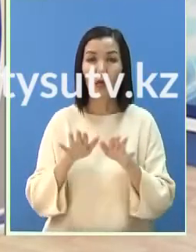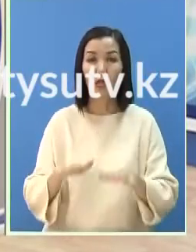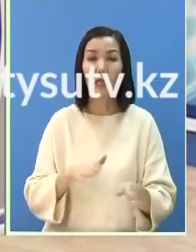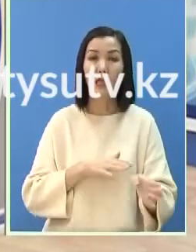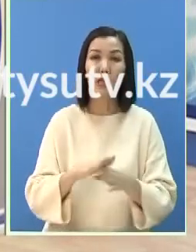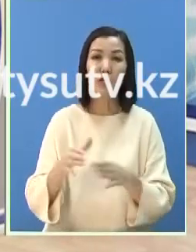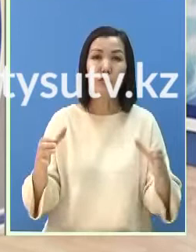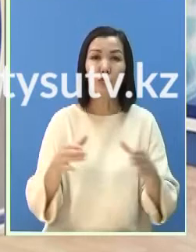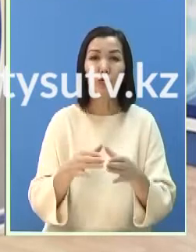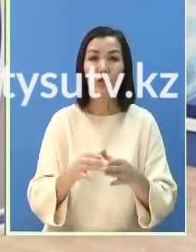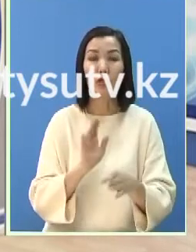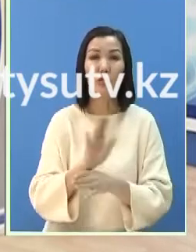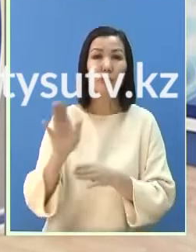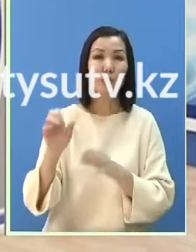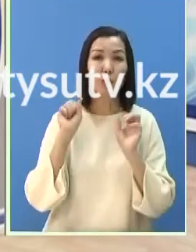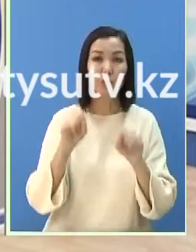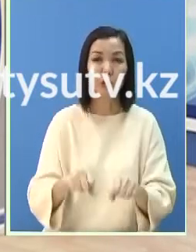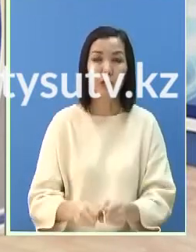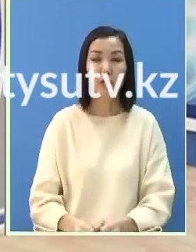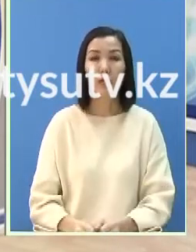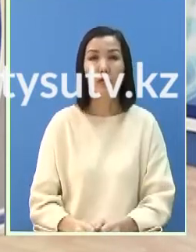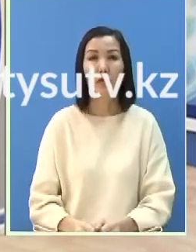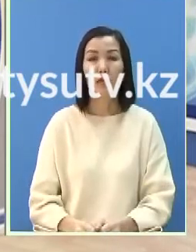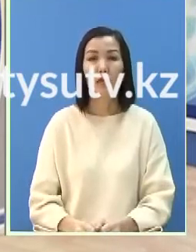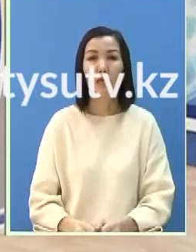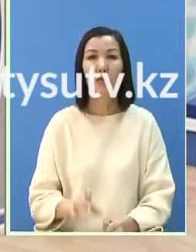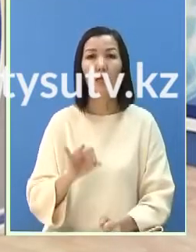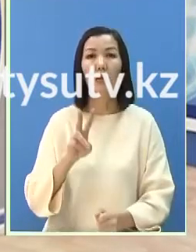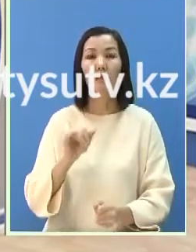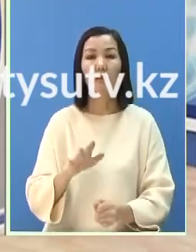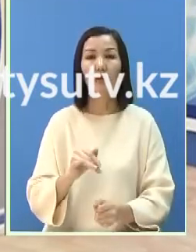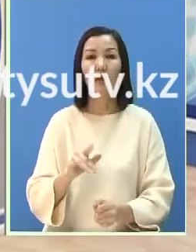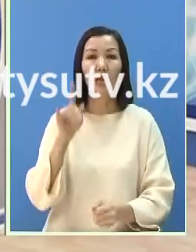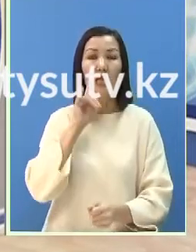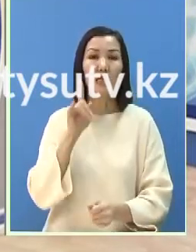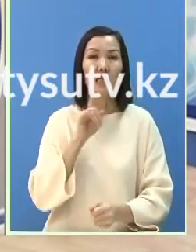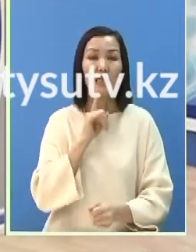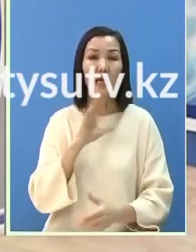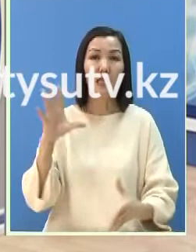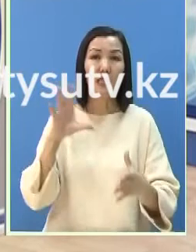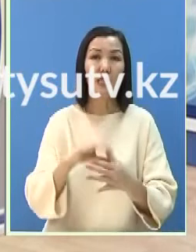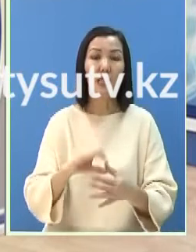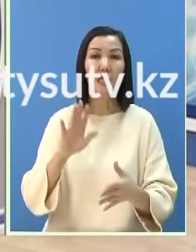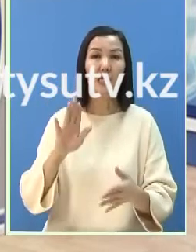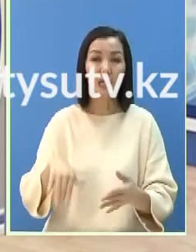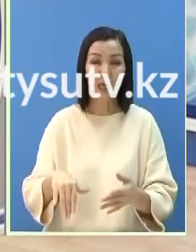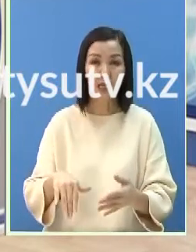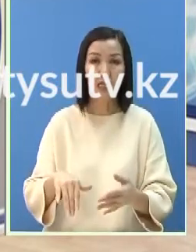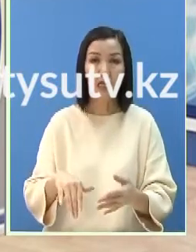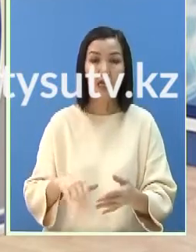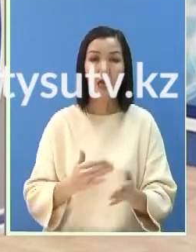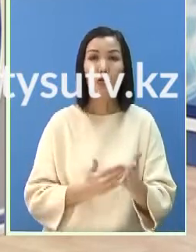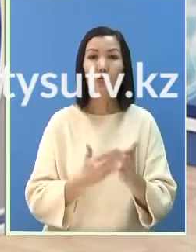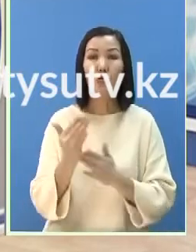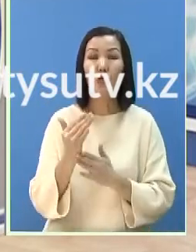атқарушы органға жіберсе болады. Осы жаңағы Инфо Қазақстанға тіркеліп жібергеннен кейін жаңа жоғарыда айтып